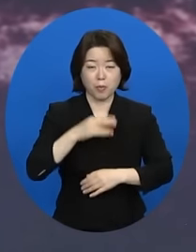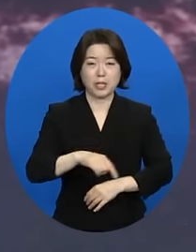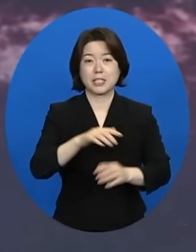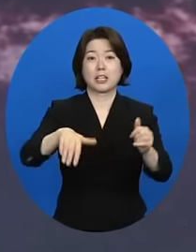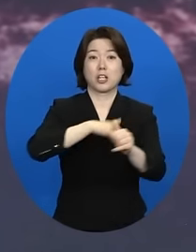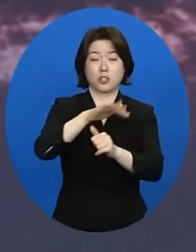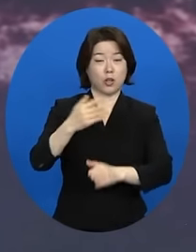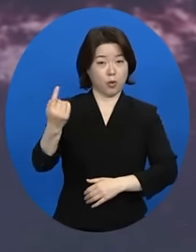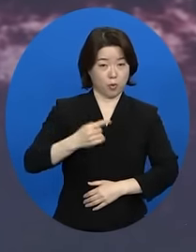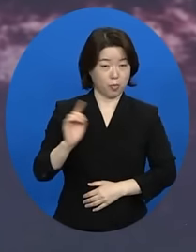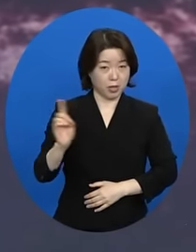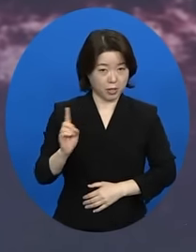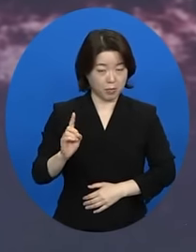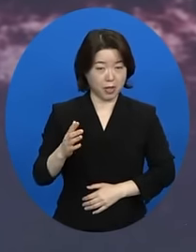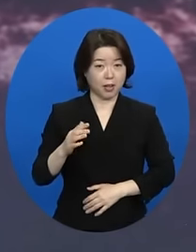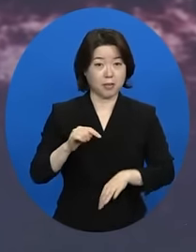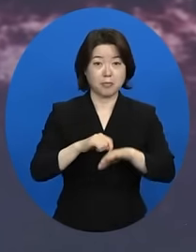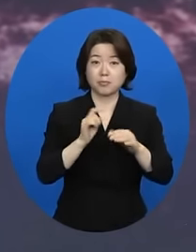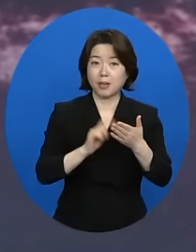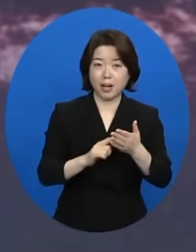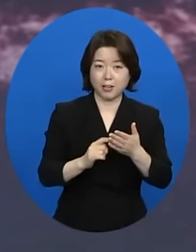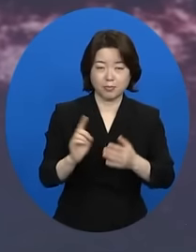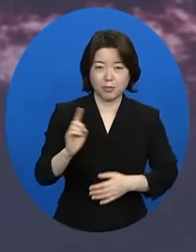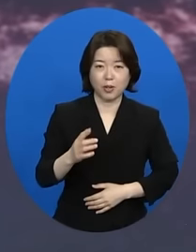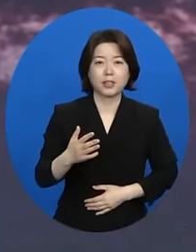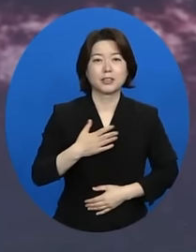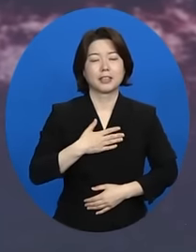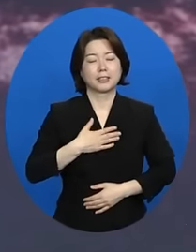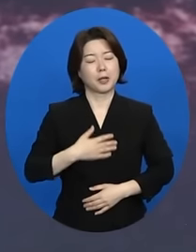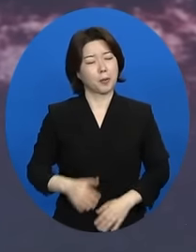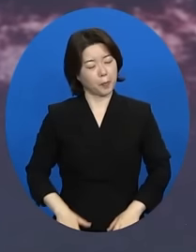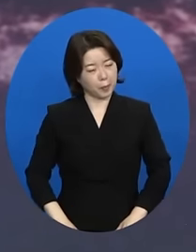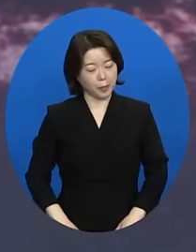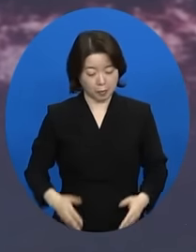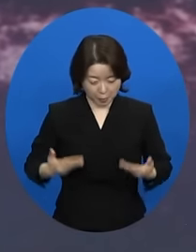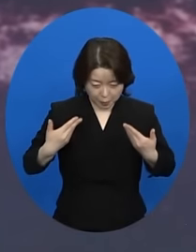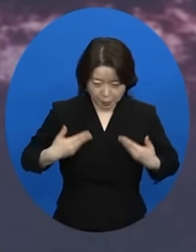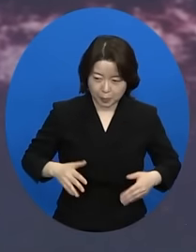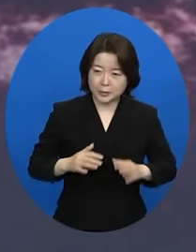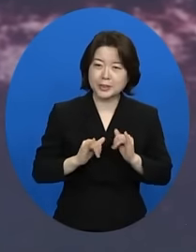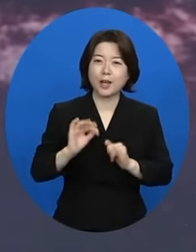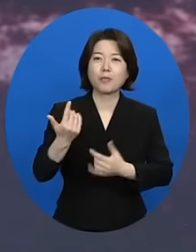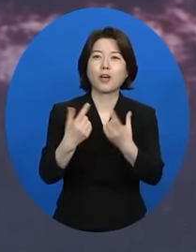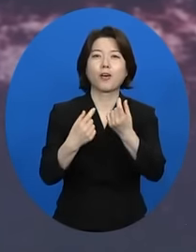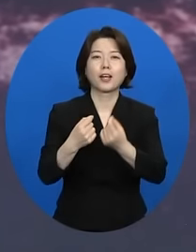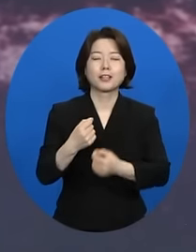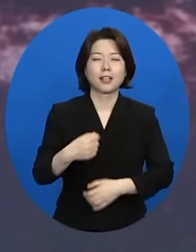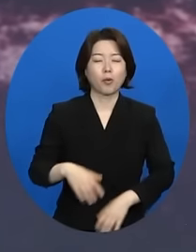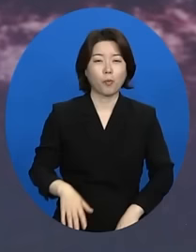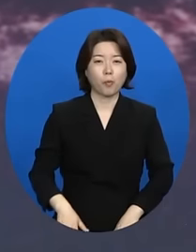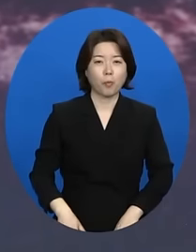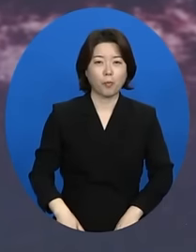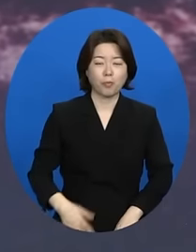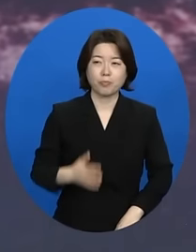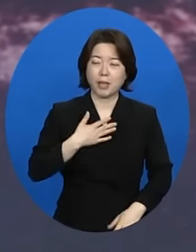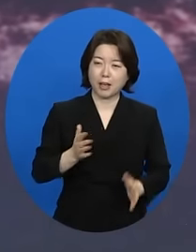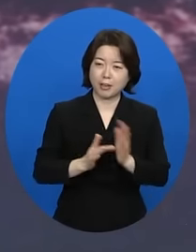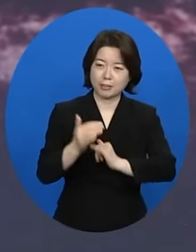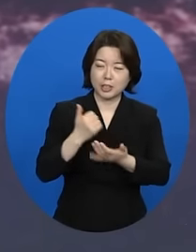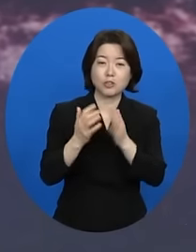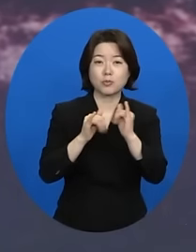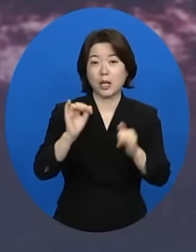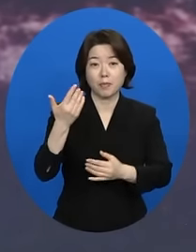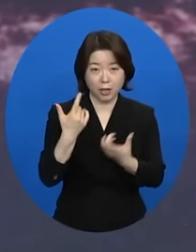상황쯤 되면 어떤 마음이 드냐면 내가 이제 좀 사람이 된 것 같다. 내가 정말 이제 예수님이 사람이 된 것